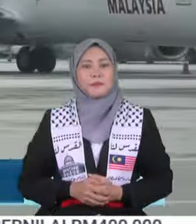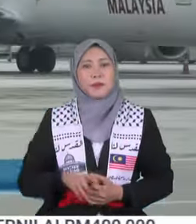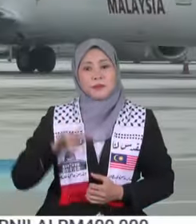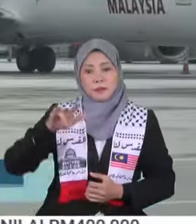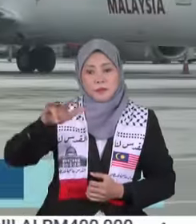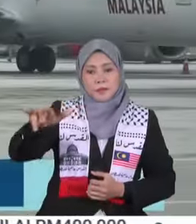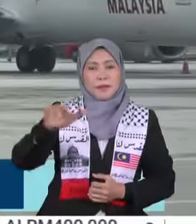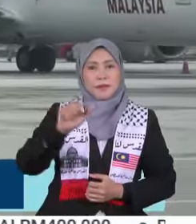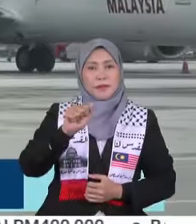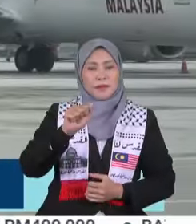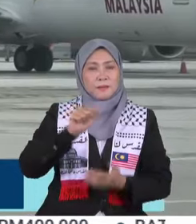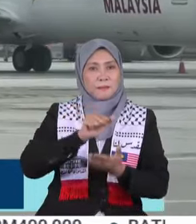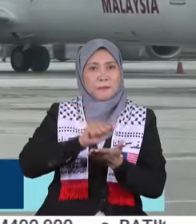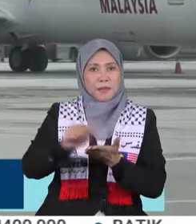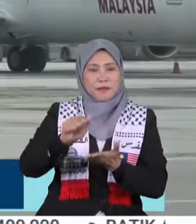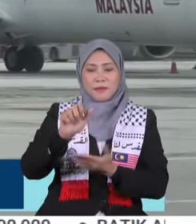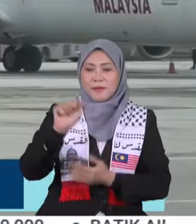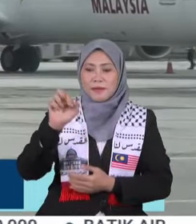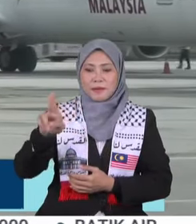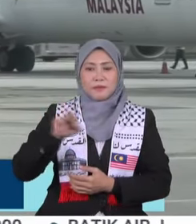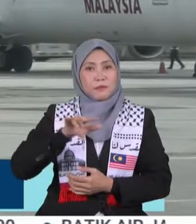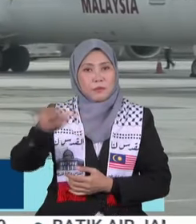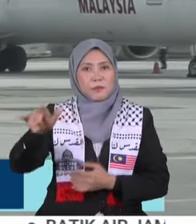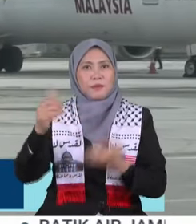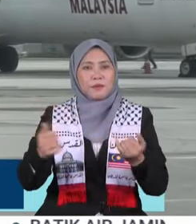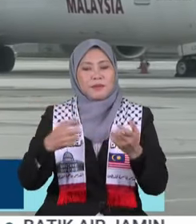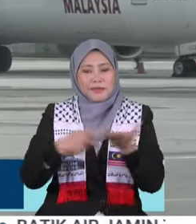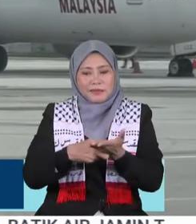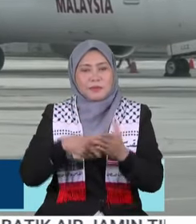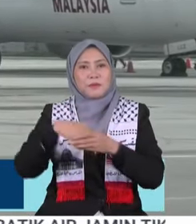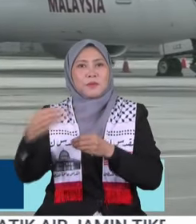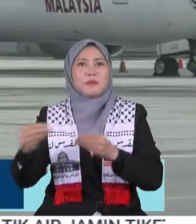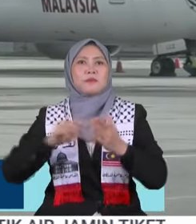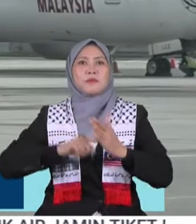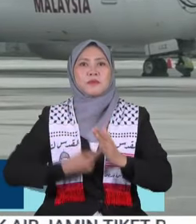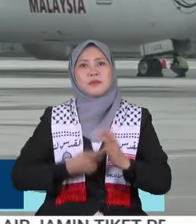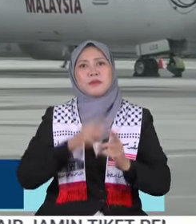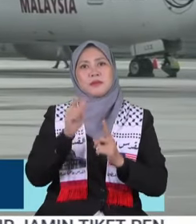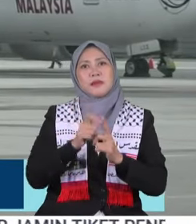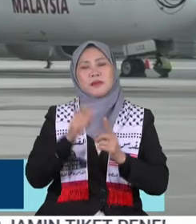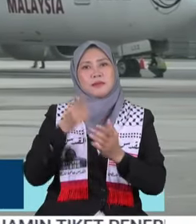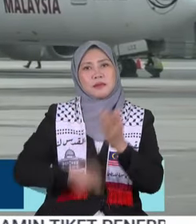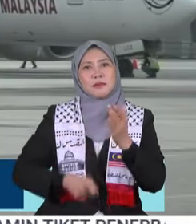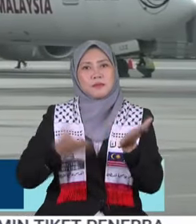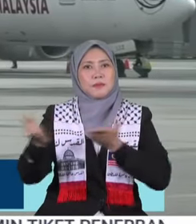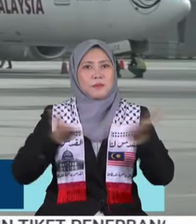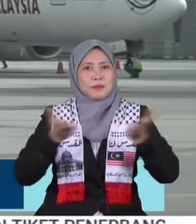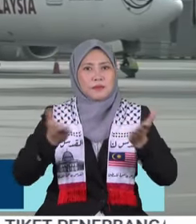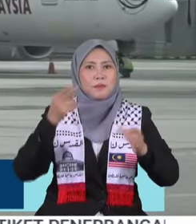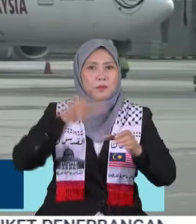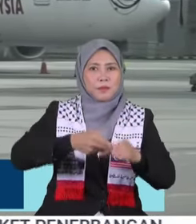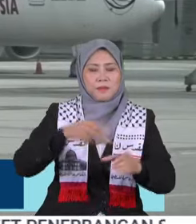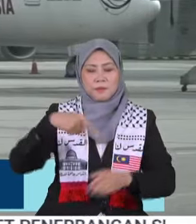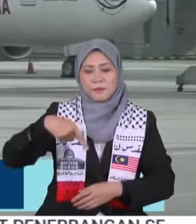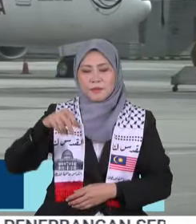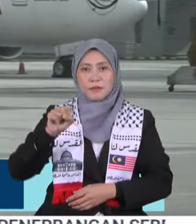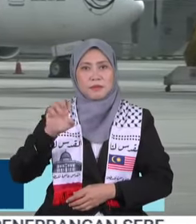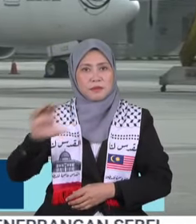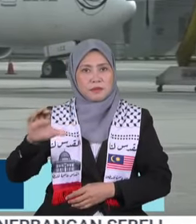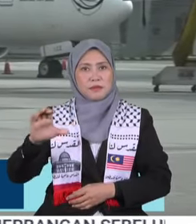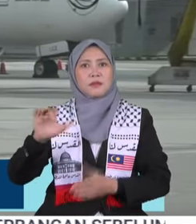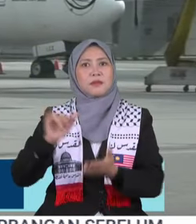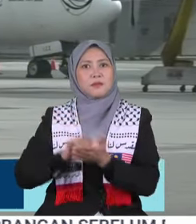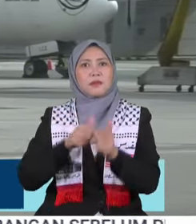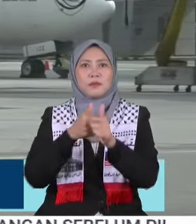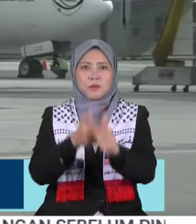Batik Air beri jaminan tiket penerbangan yang dikeluarkan sebelum tarikh kuat kuasa pindaan caj perkhidmatan penumpang PSC